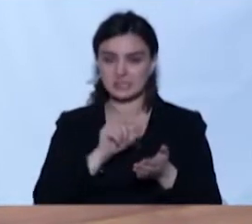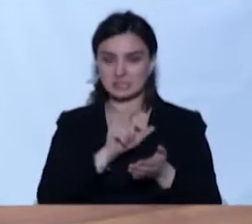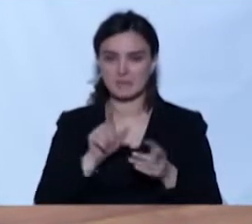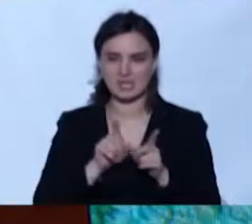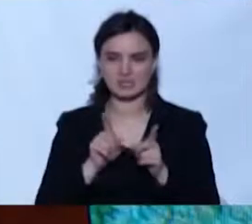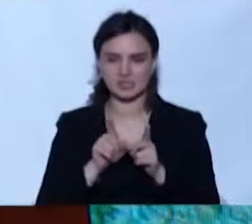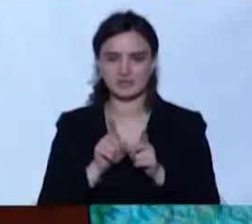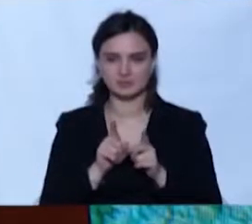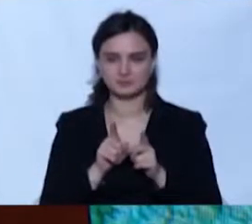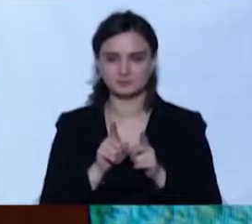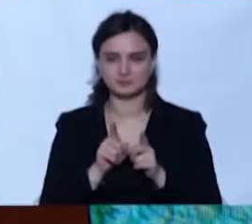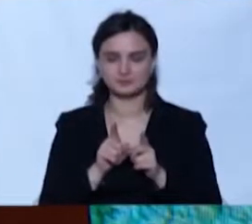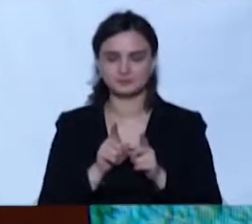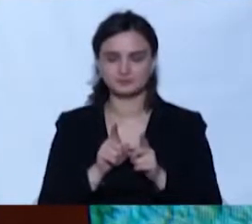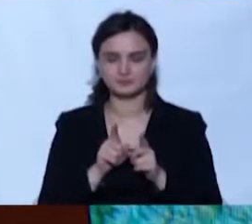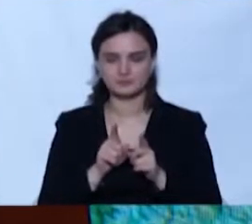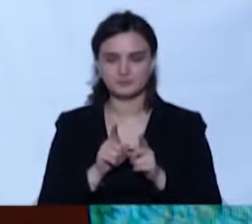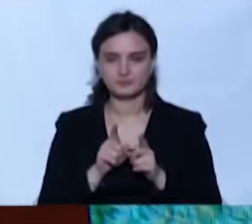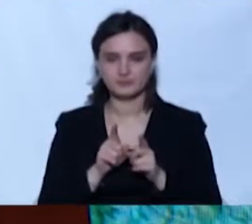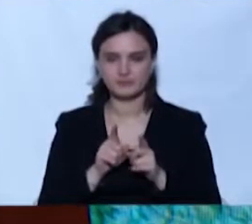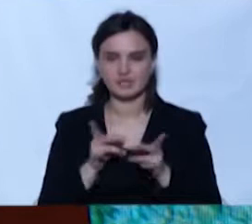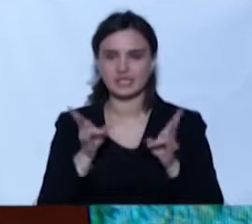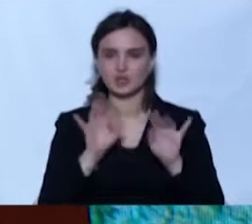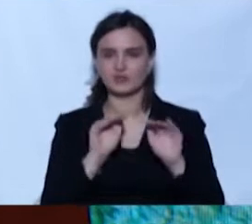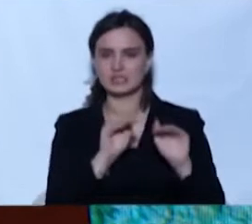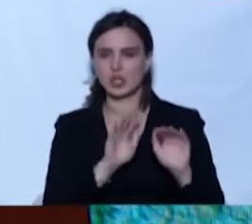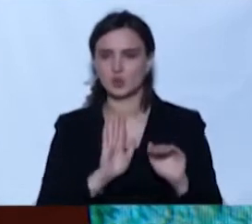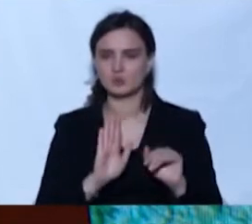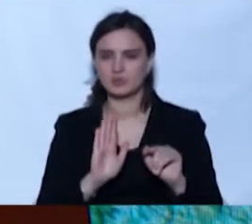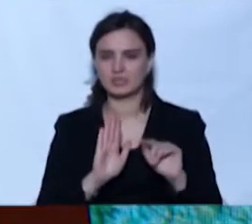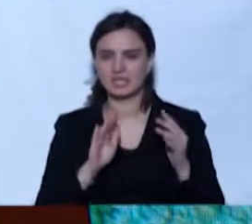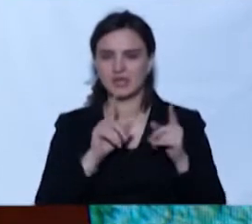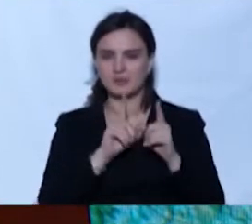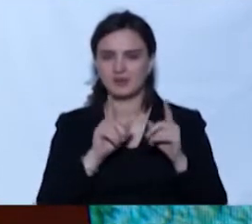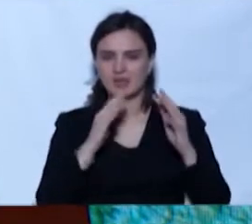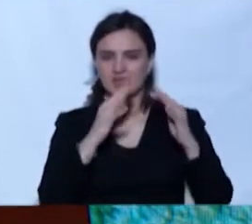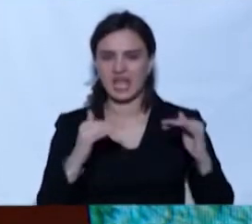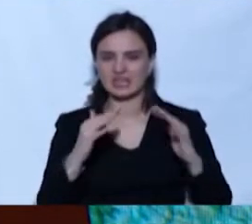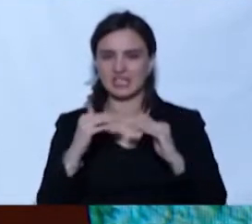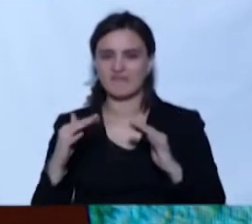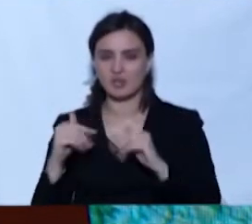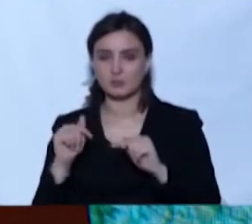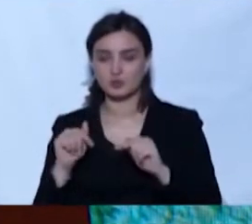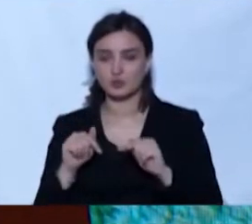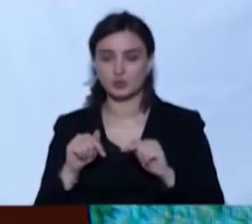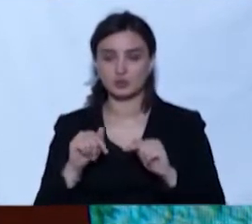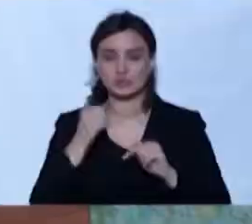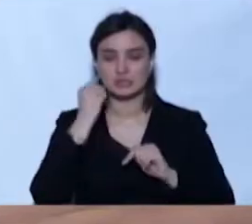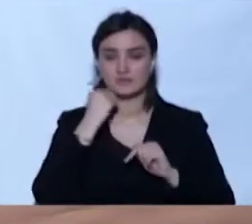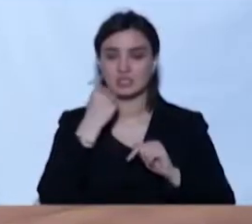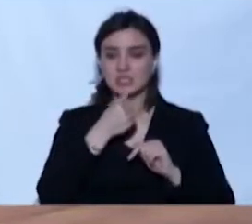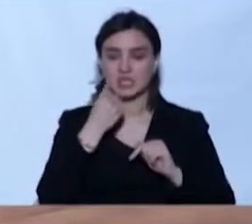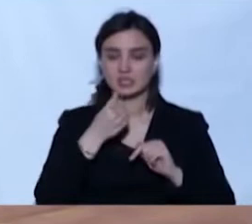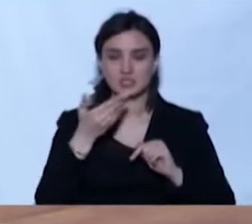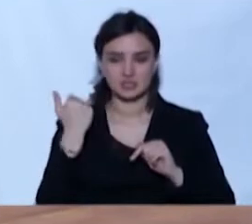უფრო სწორად აკროპოლისი ხელუხლებლად ნანგრევებში. Მაგრამ აი 402 ძველი წელთაღრიცხვის 457